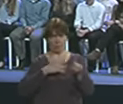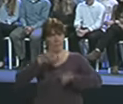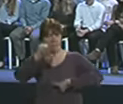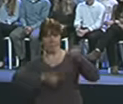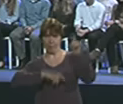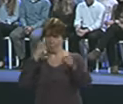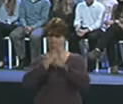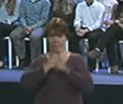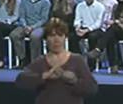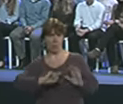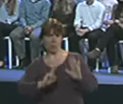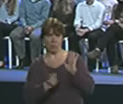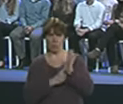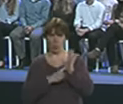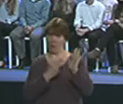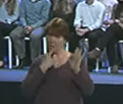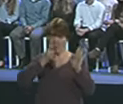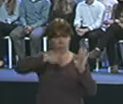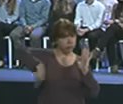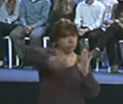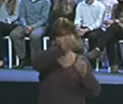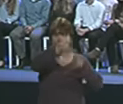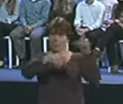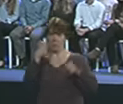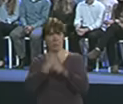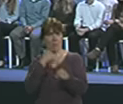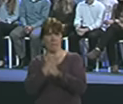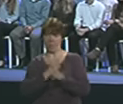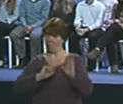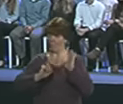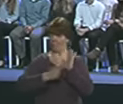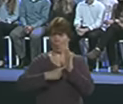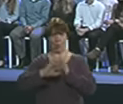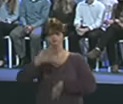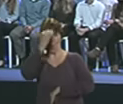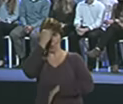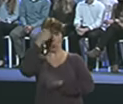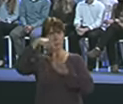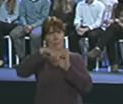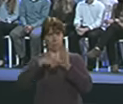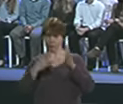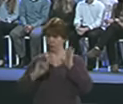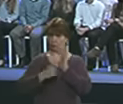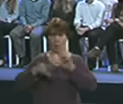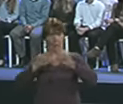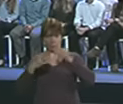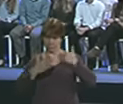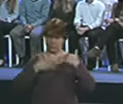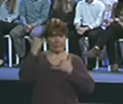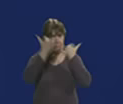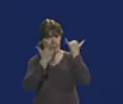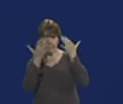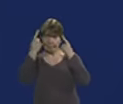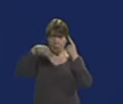travail, qu'on parle à tous les travailleurs, qu'ils aient un statut ou pas, et qu'on explique quelle est notre conception du